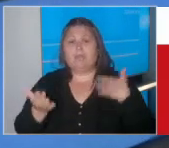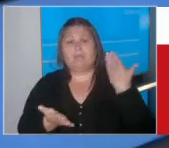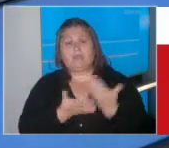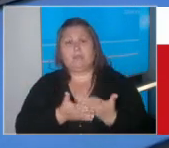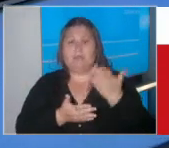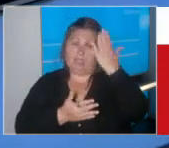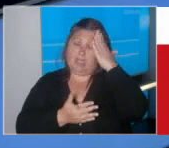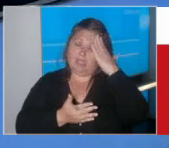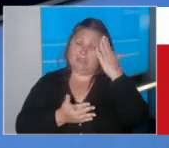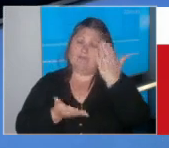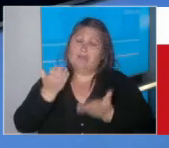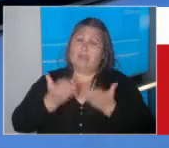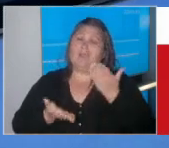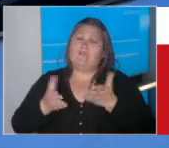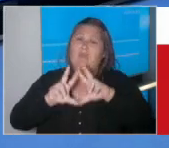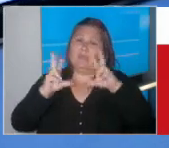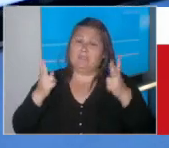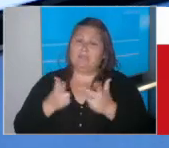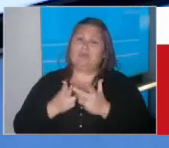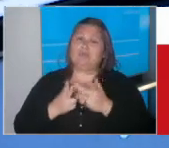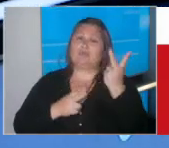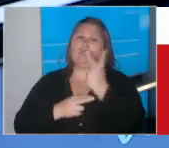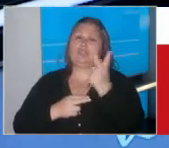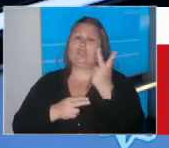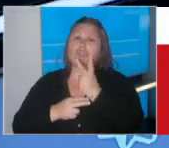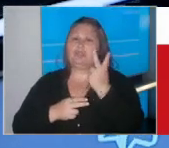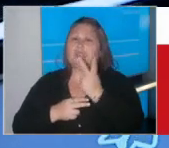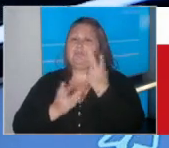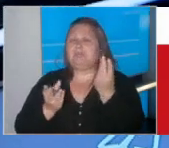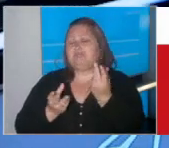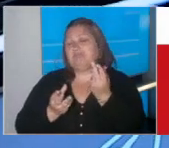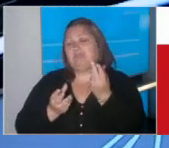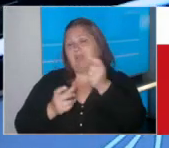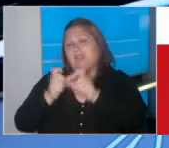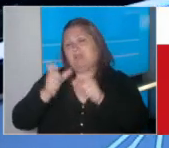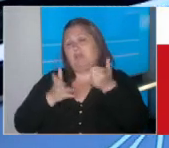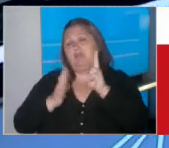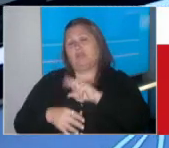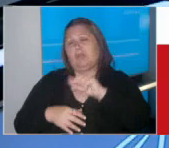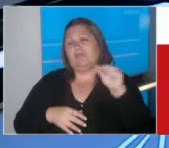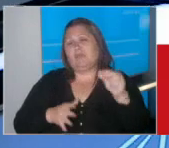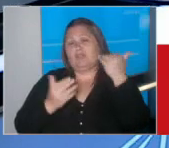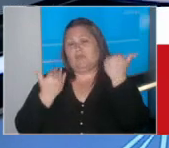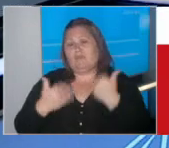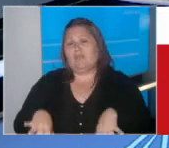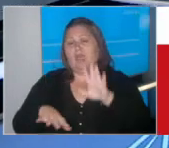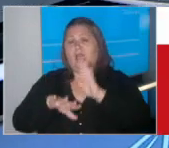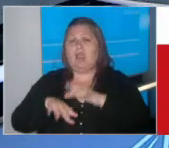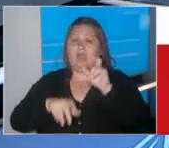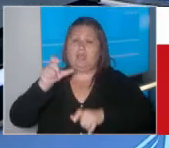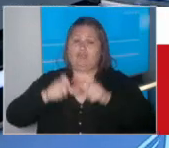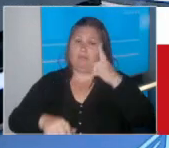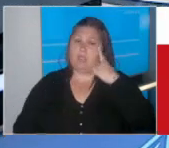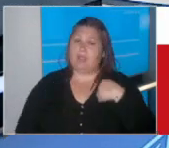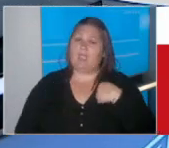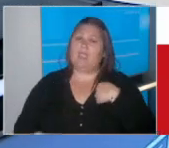את ההבדלים, אבל בסוף מבחינת הציבור מדובר בשני יצורים מאוד מאוד דומים, ובסוף הדבר קם ונופל על אנשים, בעיניי בכל אופן,